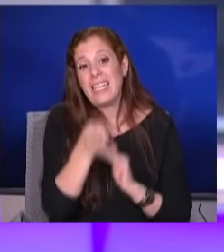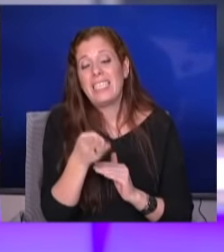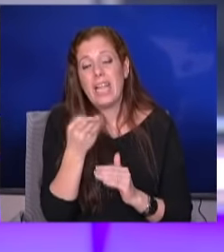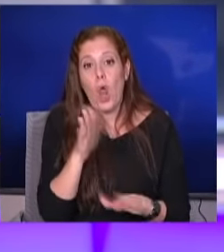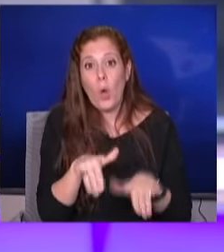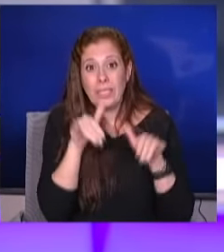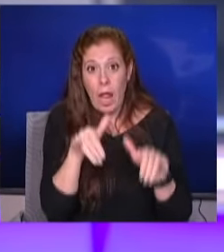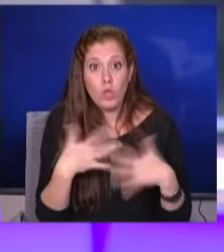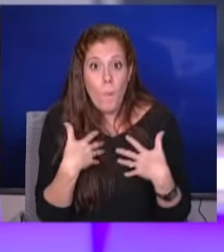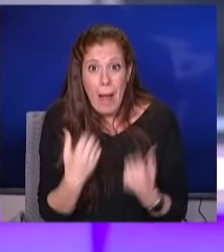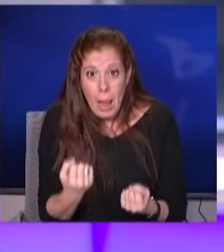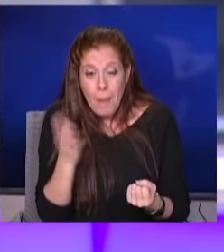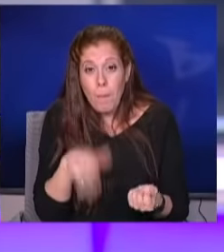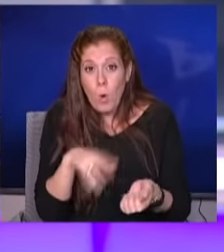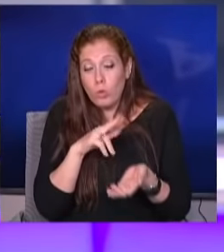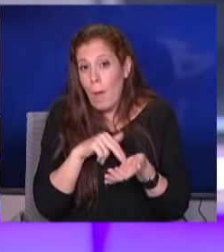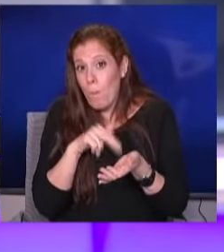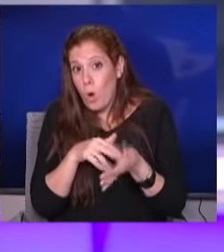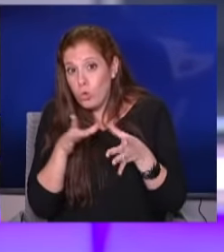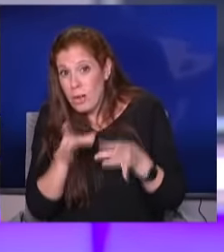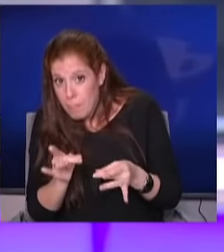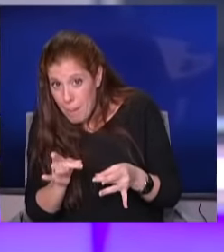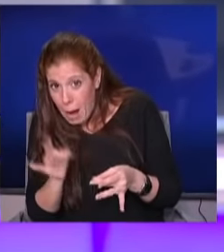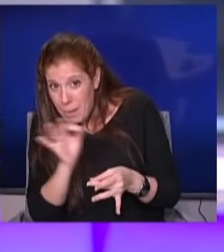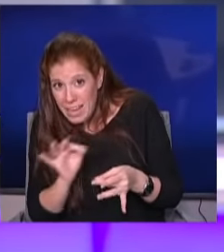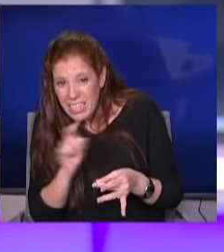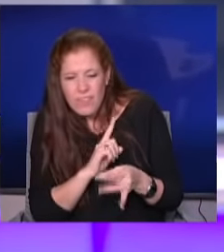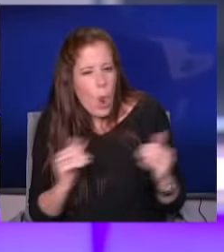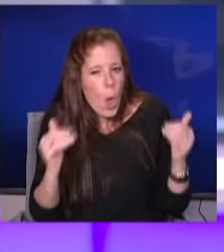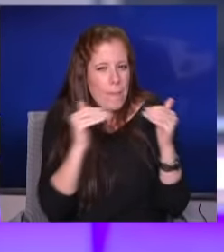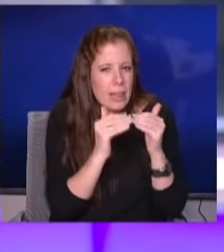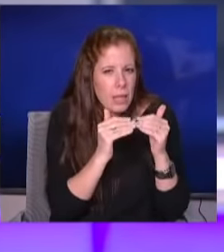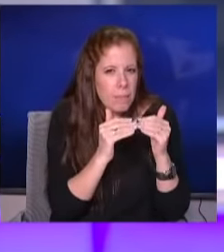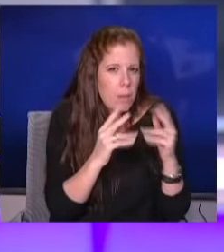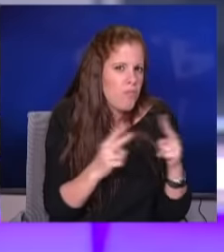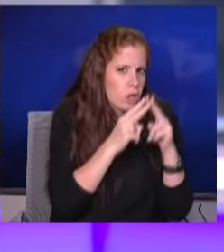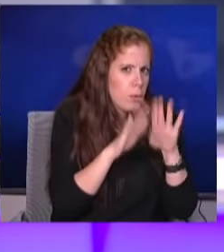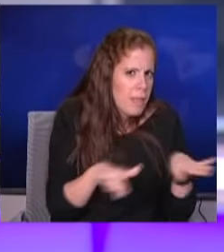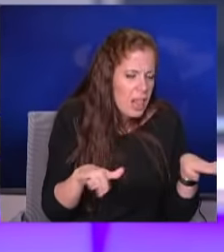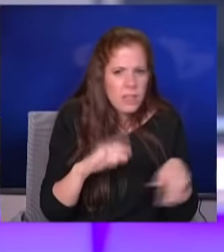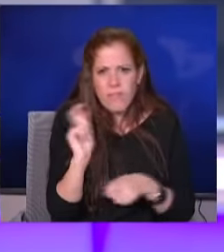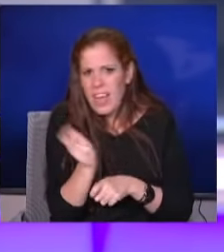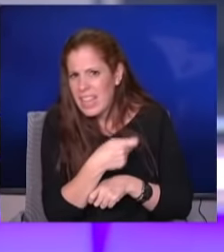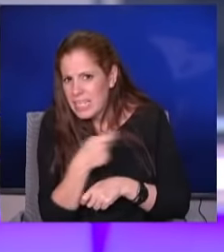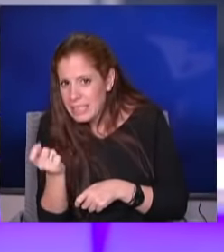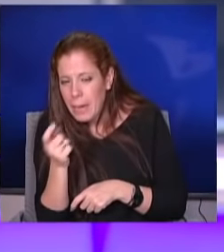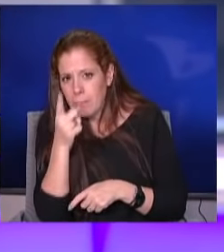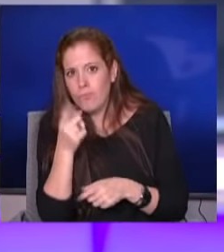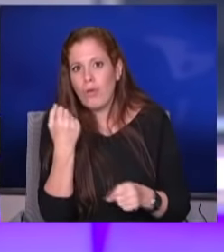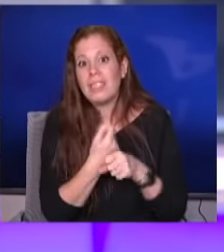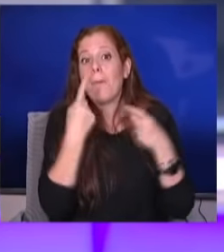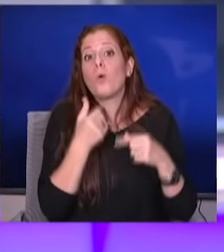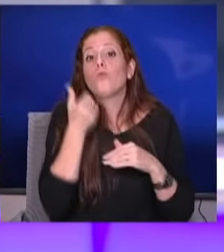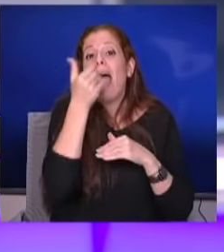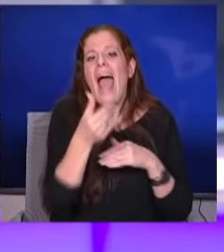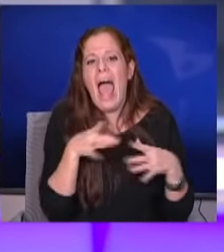למרות שהמועד שפרסם להידבקותו בנגיף לא התחבר למפגשים עם ילדים טניסאים שקיים ביום שאחרי